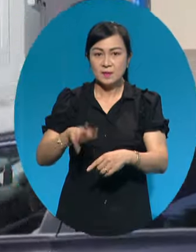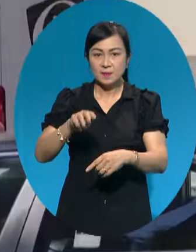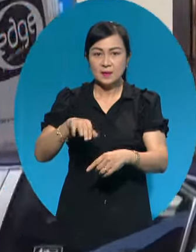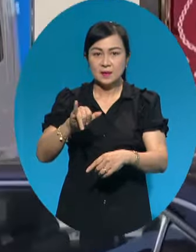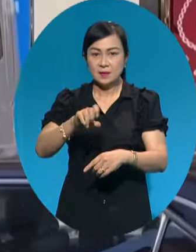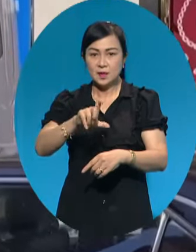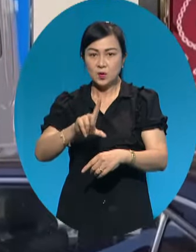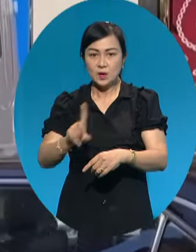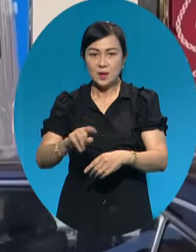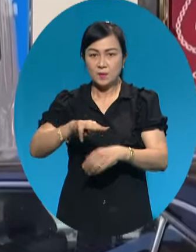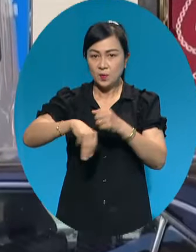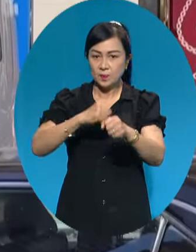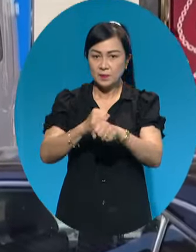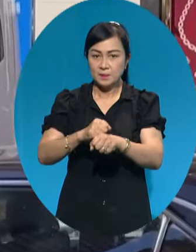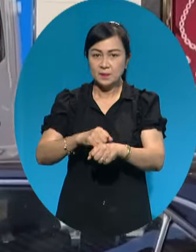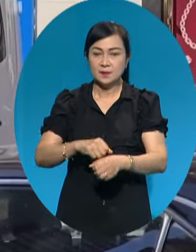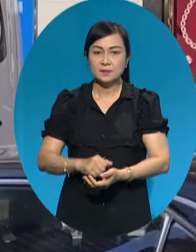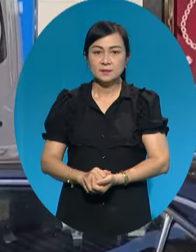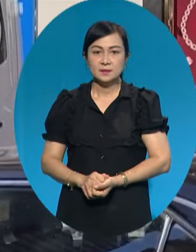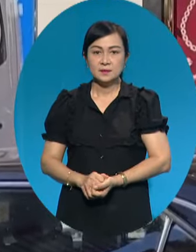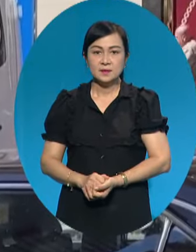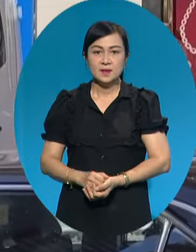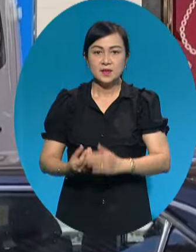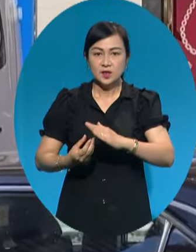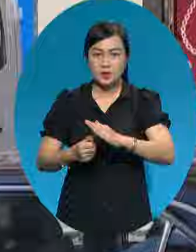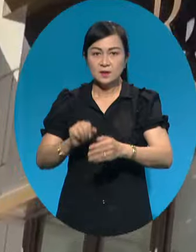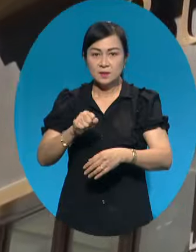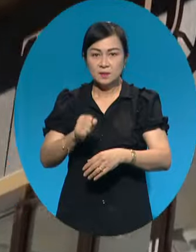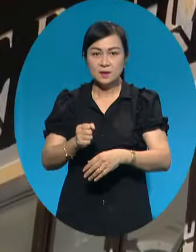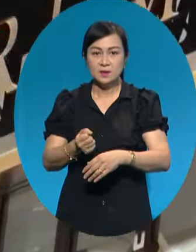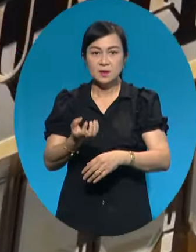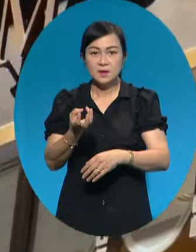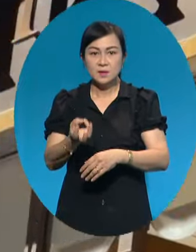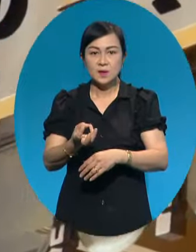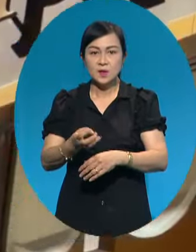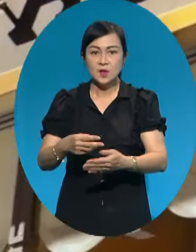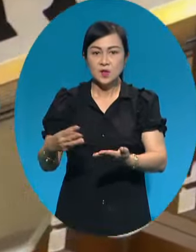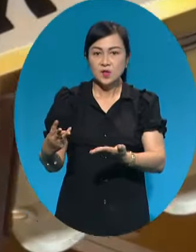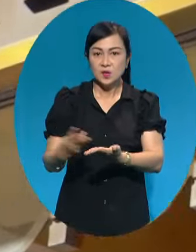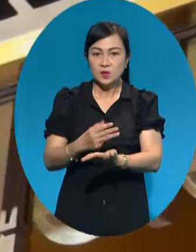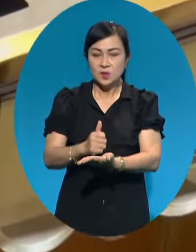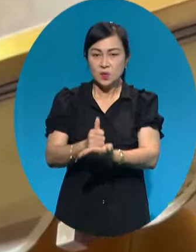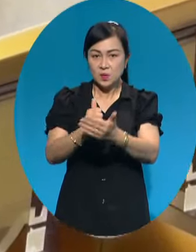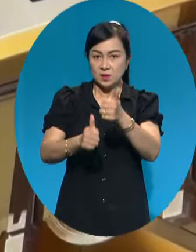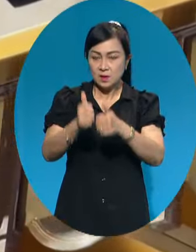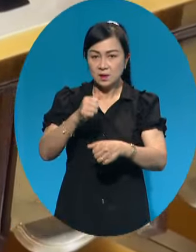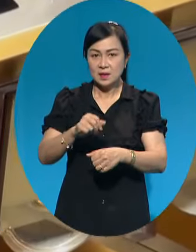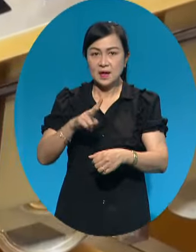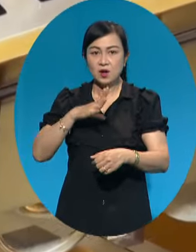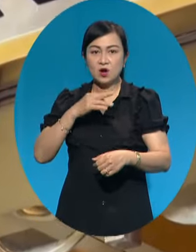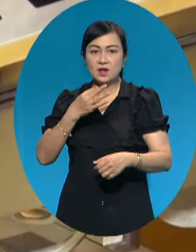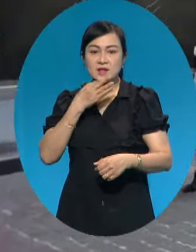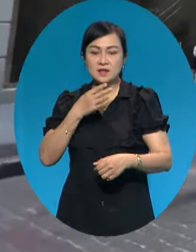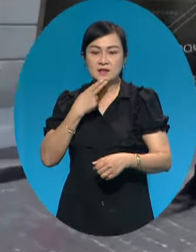tỷ đô la Mỹ mỗi năm trong suốt một thập kỷ, để các ngân hàng chấp nhận cho ông các khoản vay với điều kiện ưu đãi hơn. Hai con trai